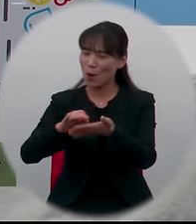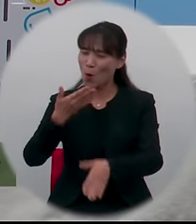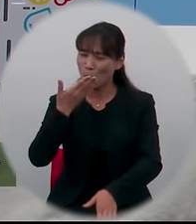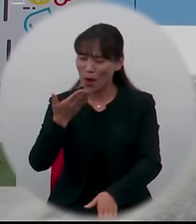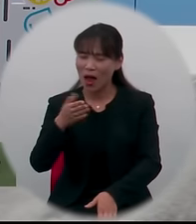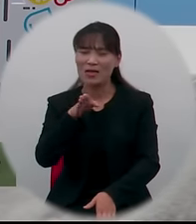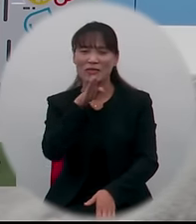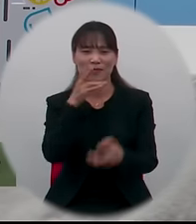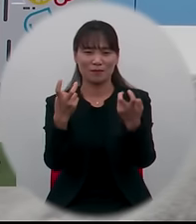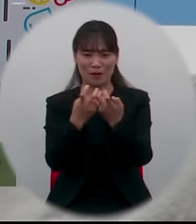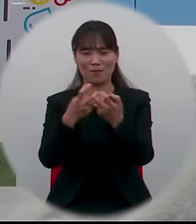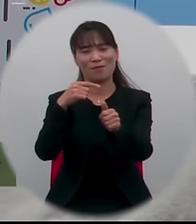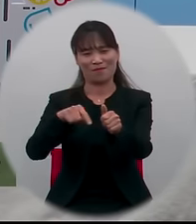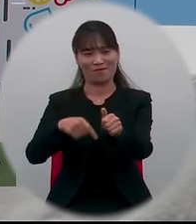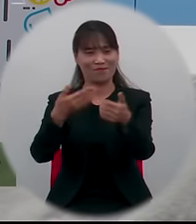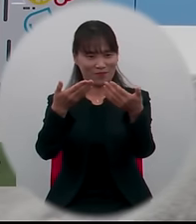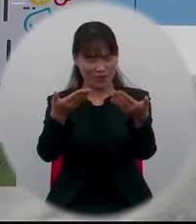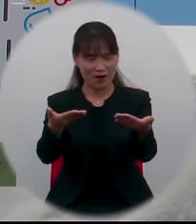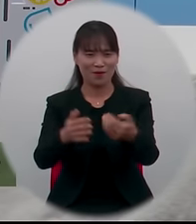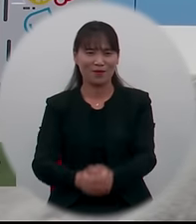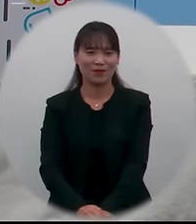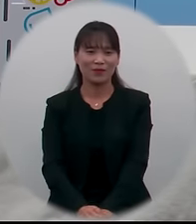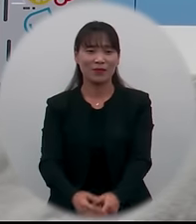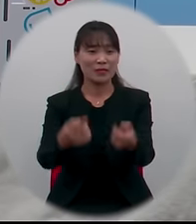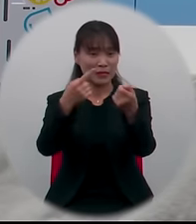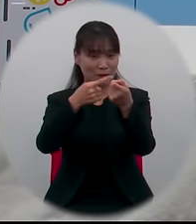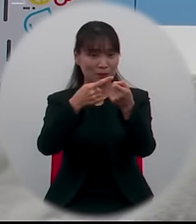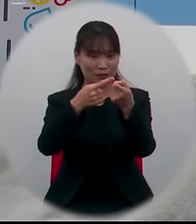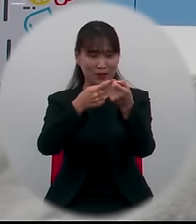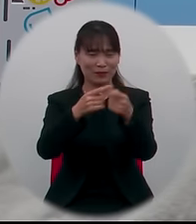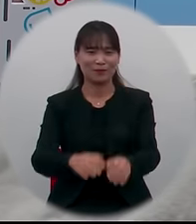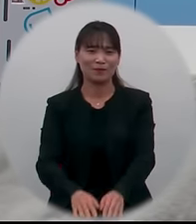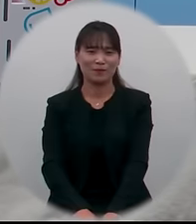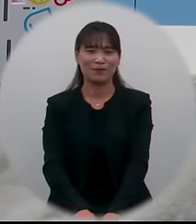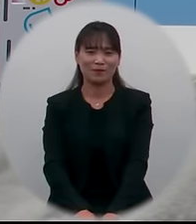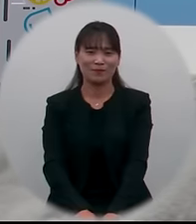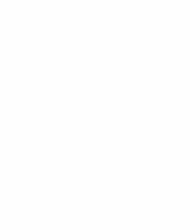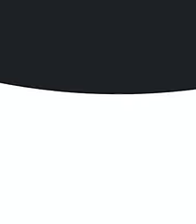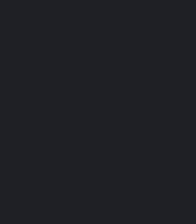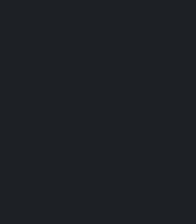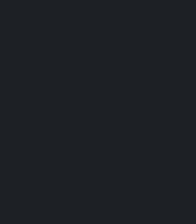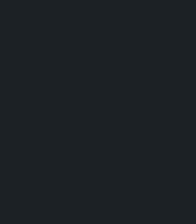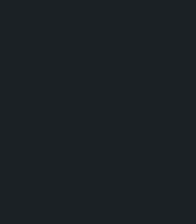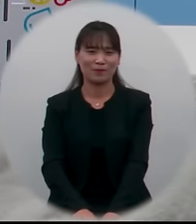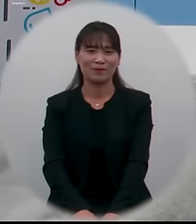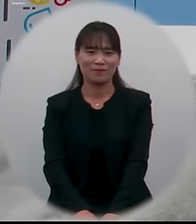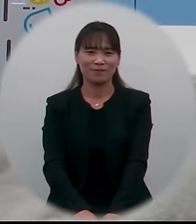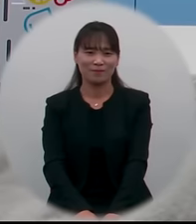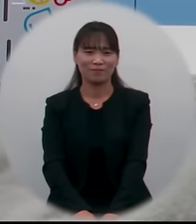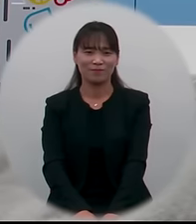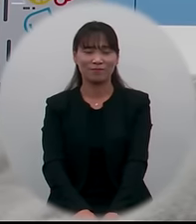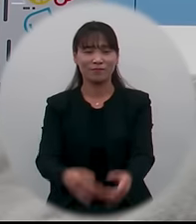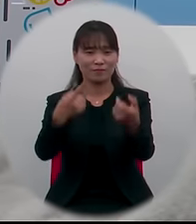있는 실제 방법을 알려 드리는 강의입니다 그러면 첫 번째 단계부터 함께 따라와 보시죠 첫